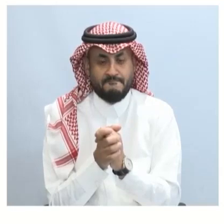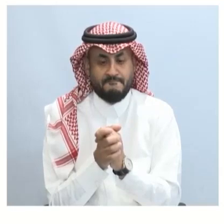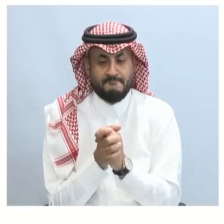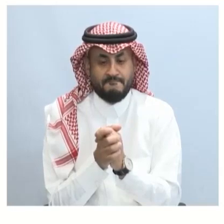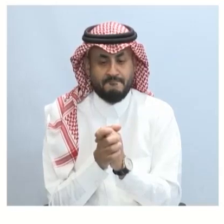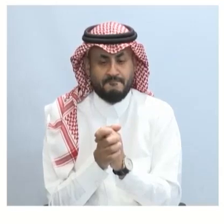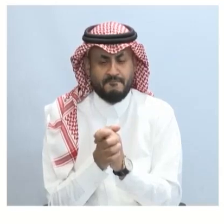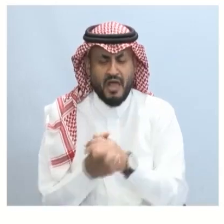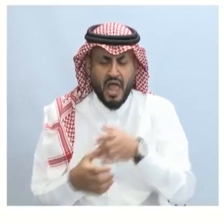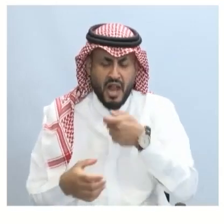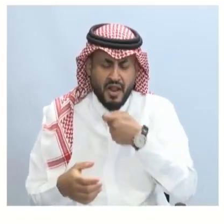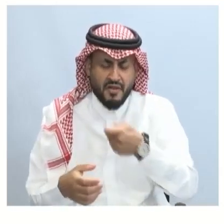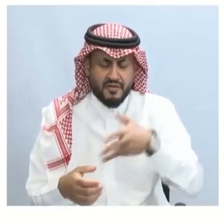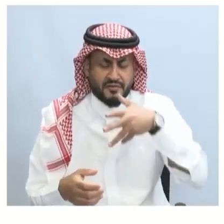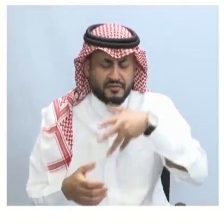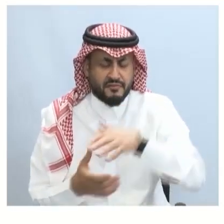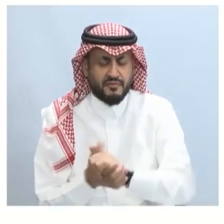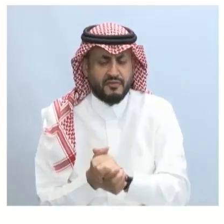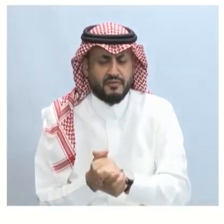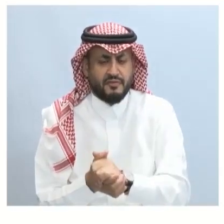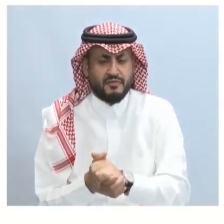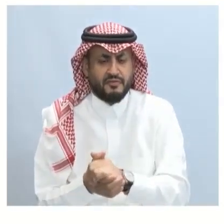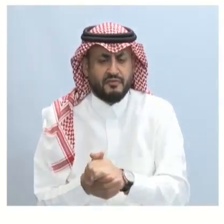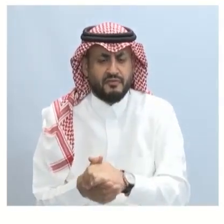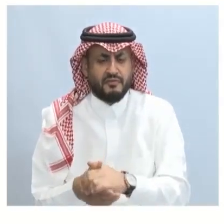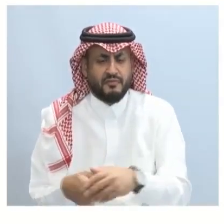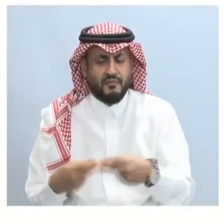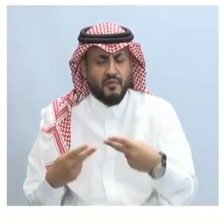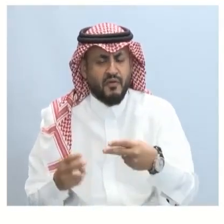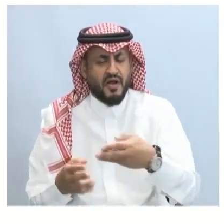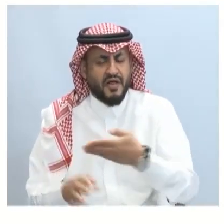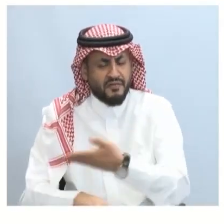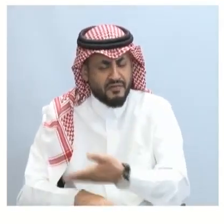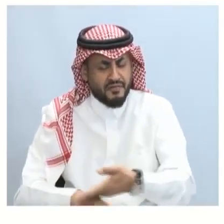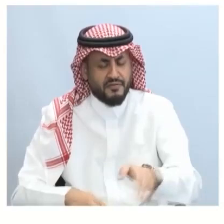تيسيره صلى الله عليه وسلم في امور الطهاره